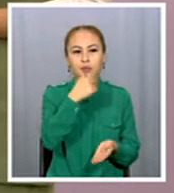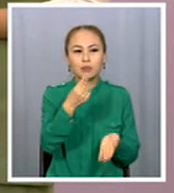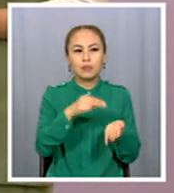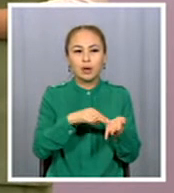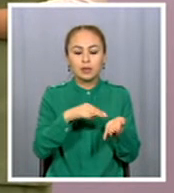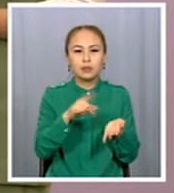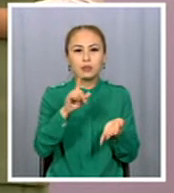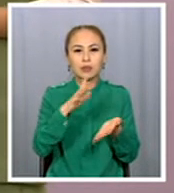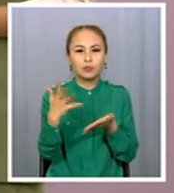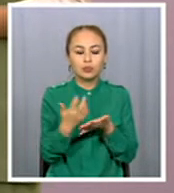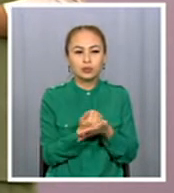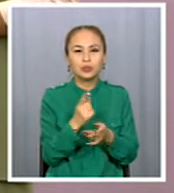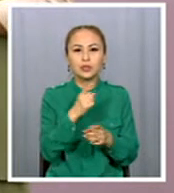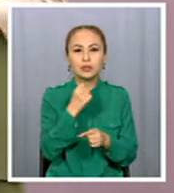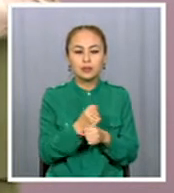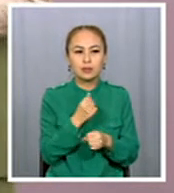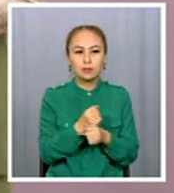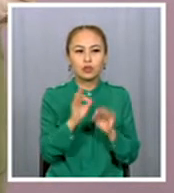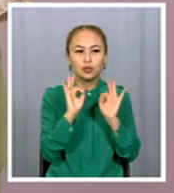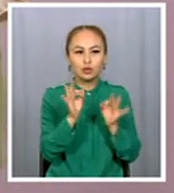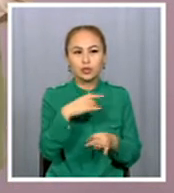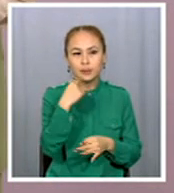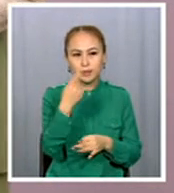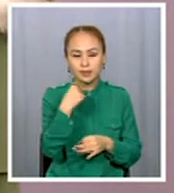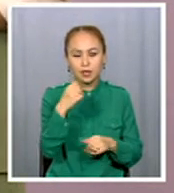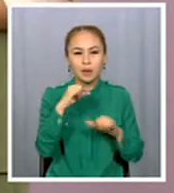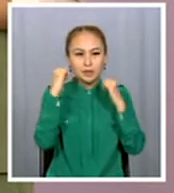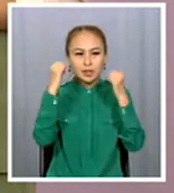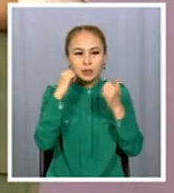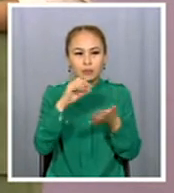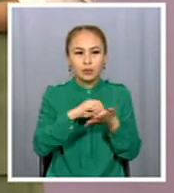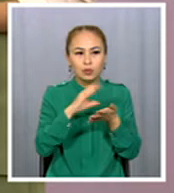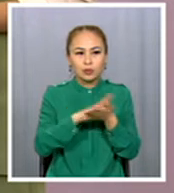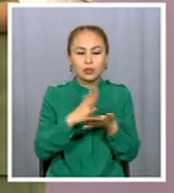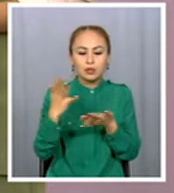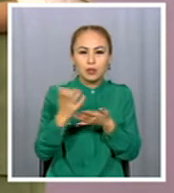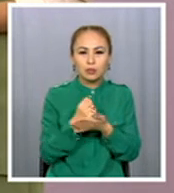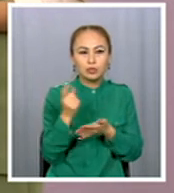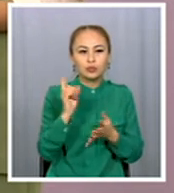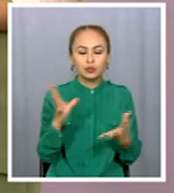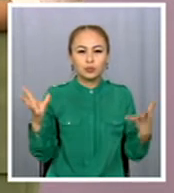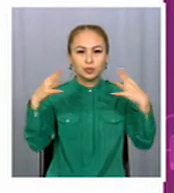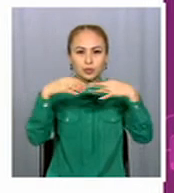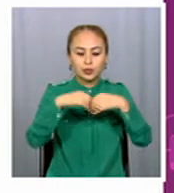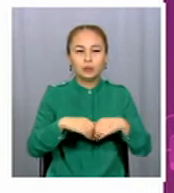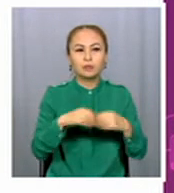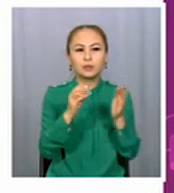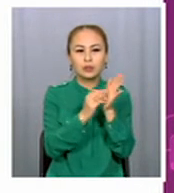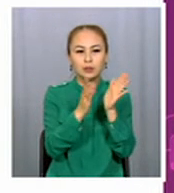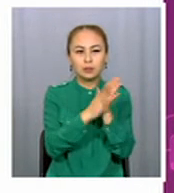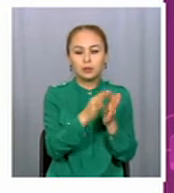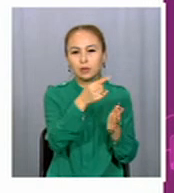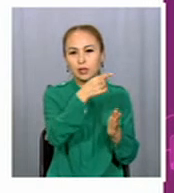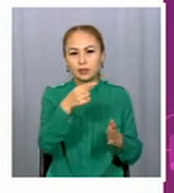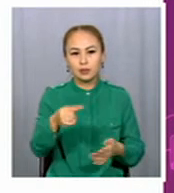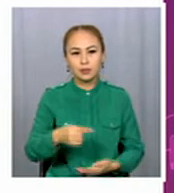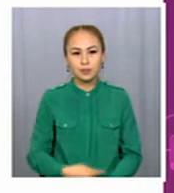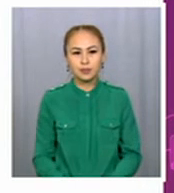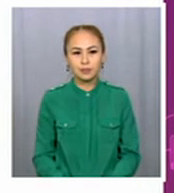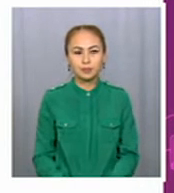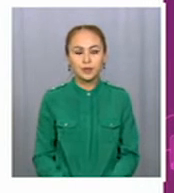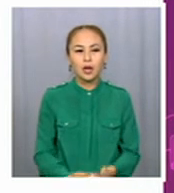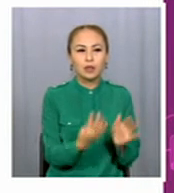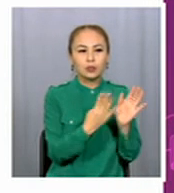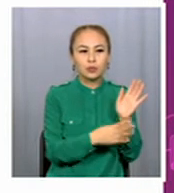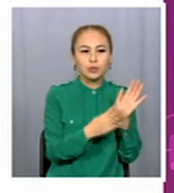не істейміз? Дұрыс айтасындар, белгісіз бөлікті табу үшін бүтіннен белгілі бөлікті азайтамыз. 90 теңге мен